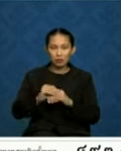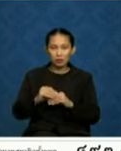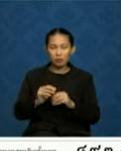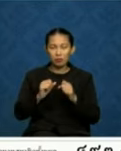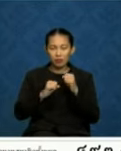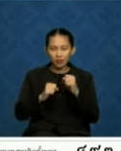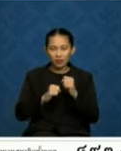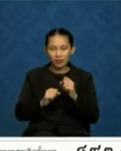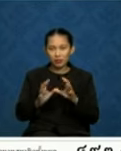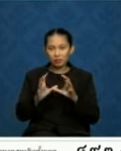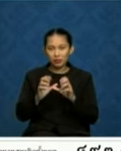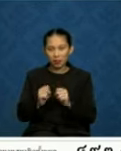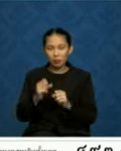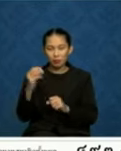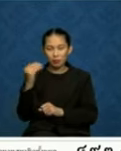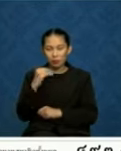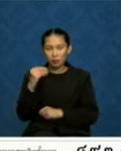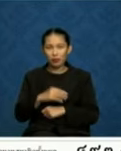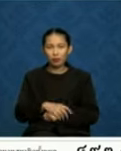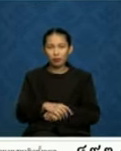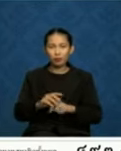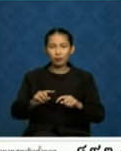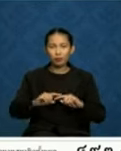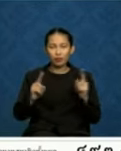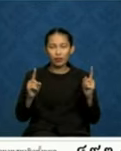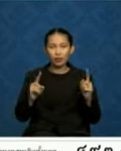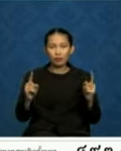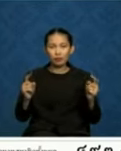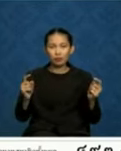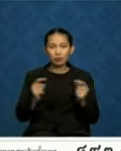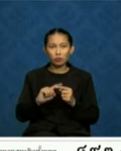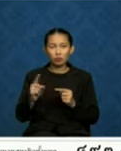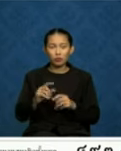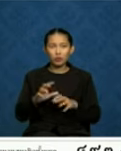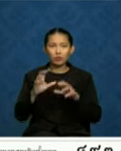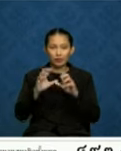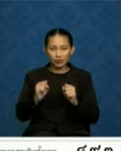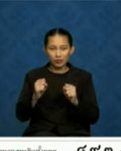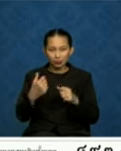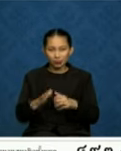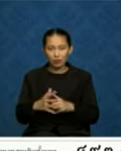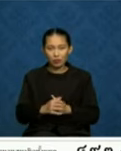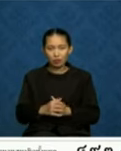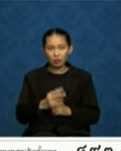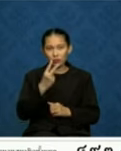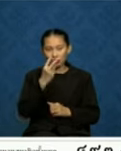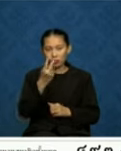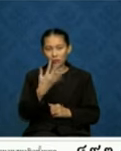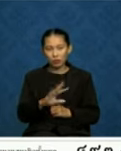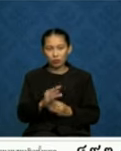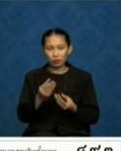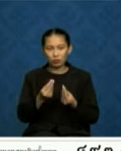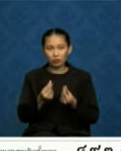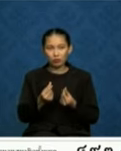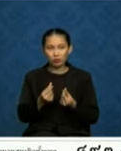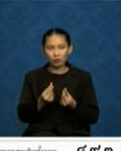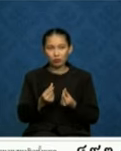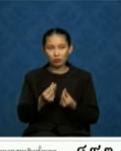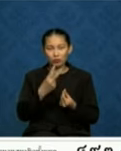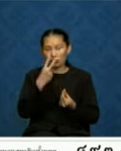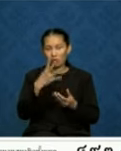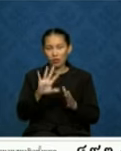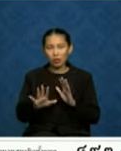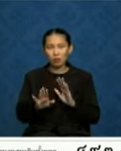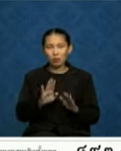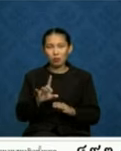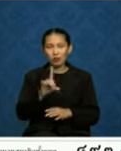มอย่างจริงจังแต่ผลของการจับได้เนี่ยนะครับเท่าที่ดูตัวเลขไม่ถึงประมาณ